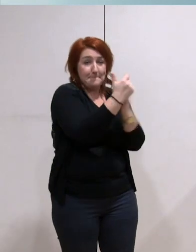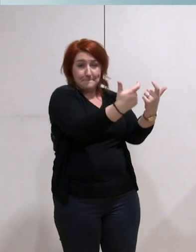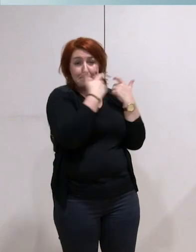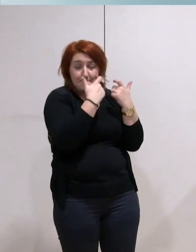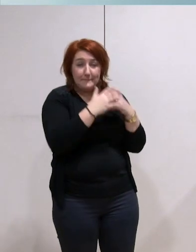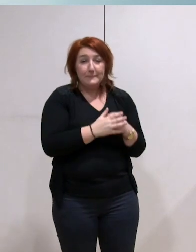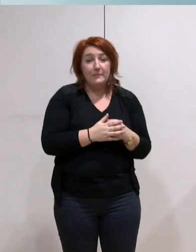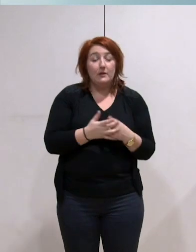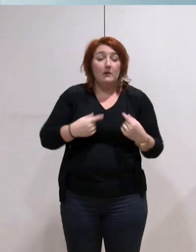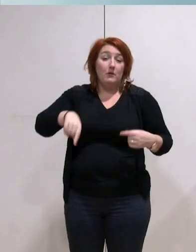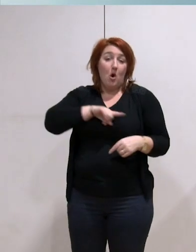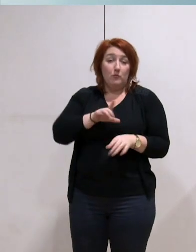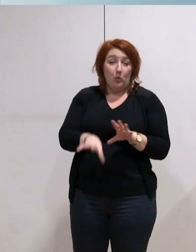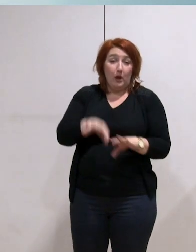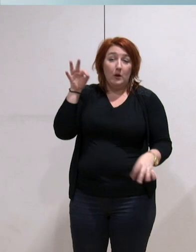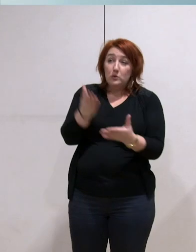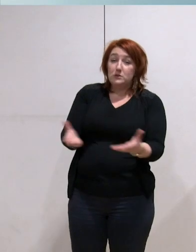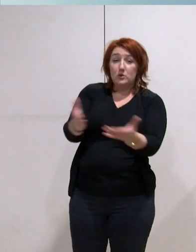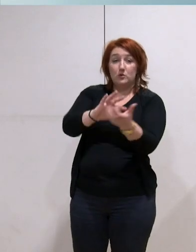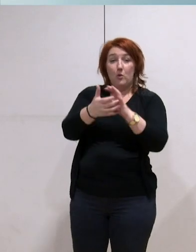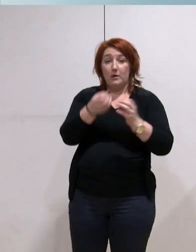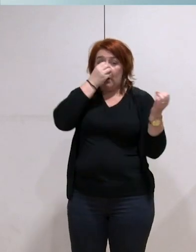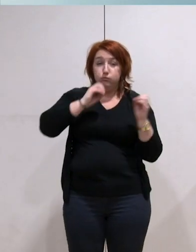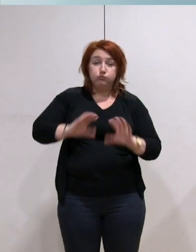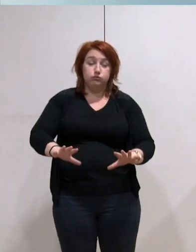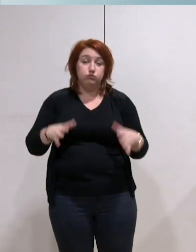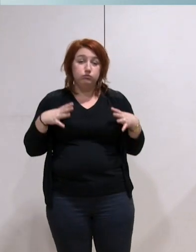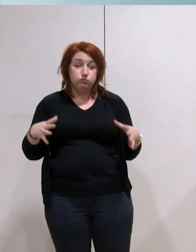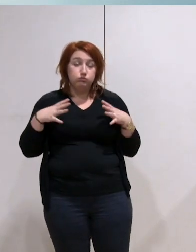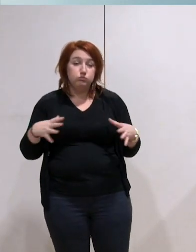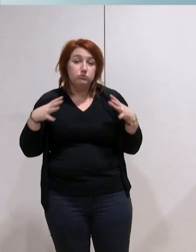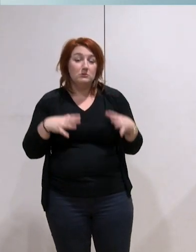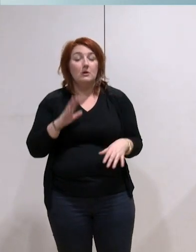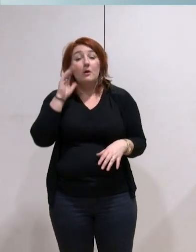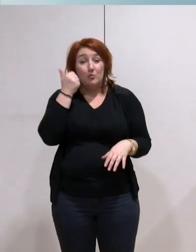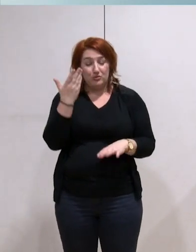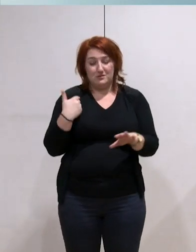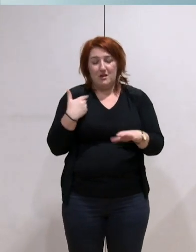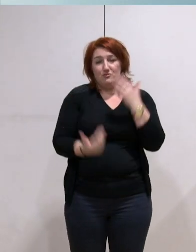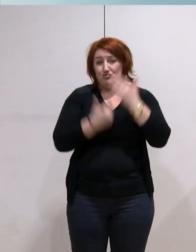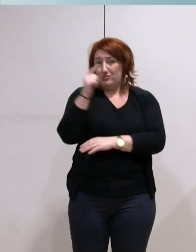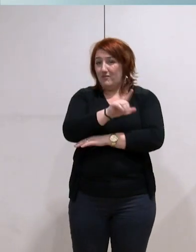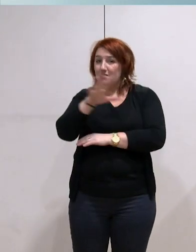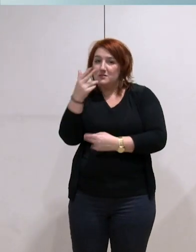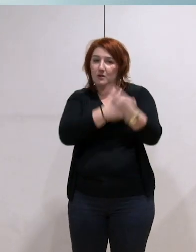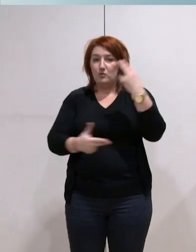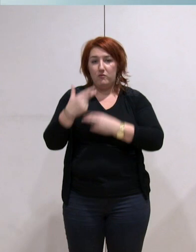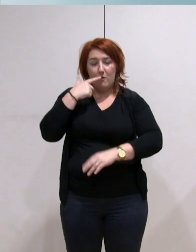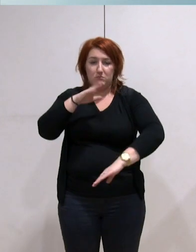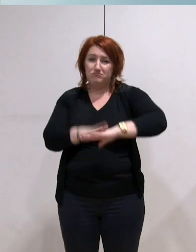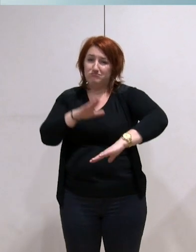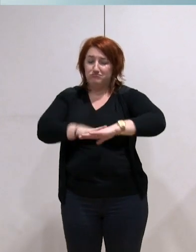des élus face à une situation complexe c'est le sens de l'alerte que nous avons lancé avec la journée du 25